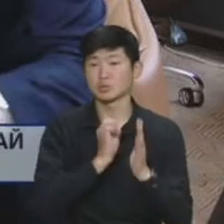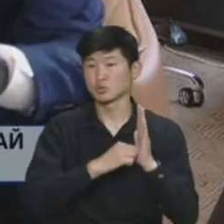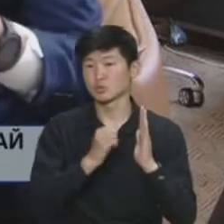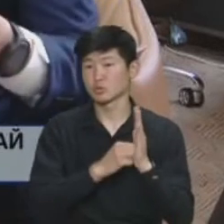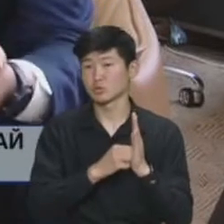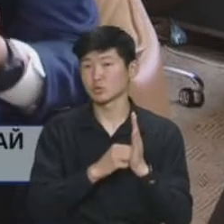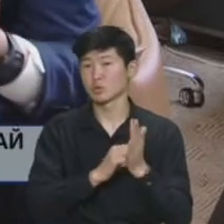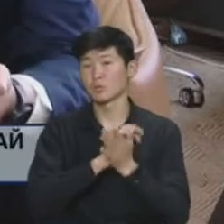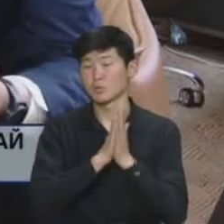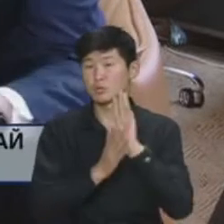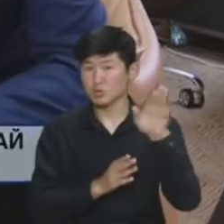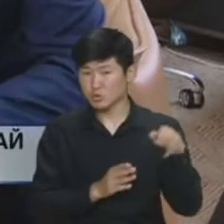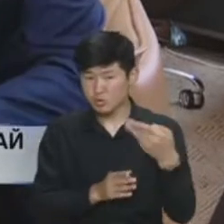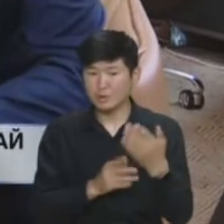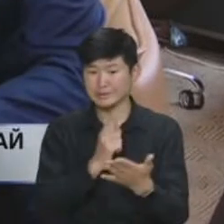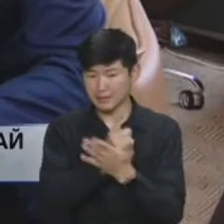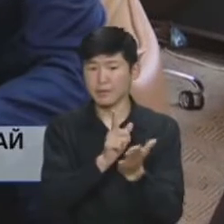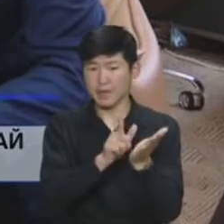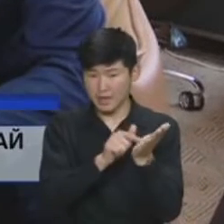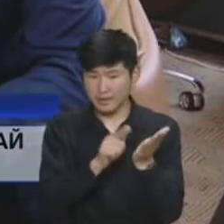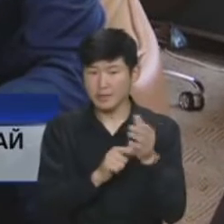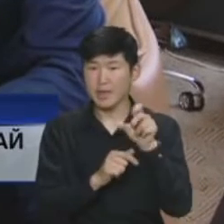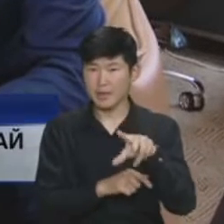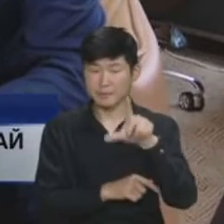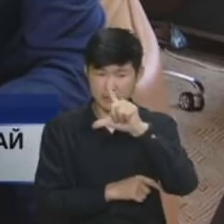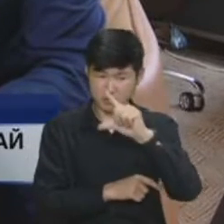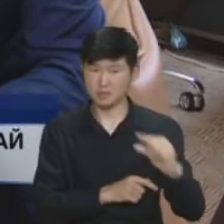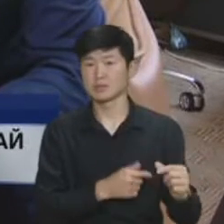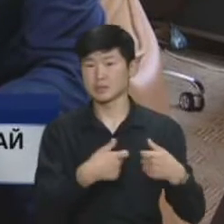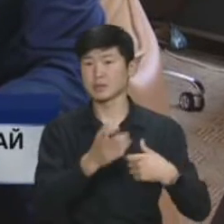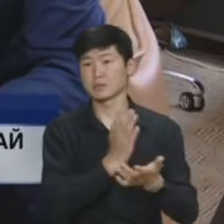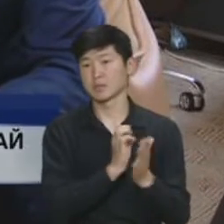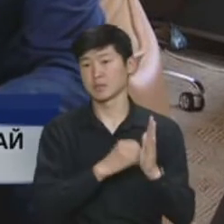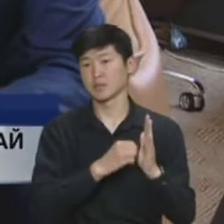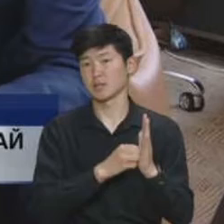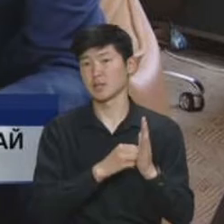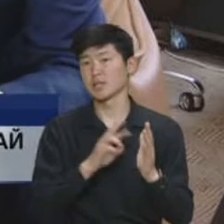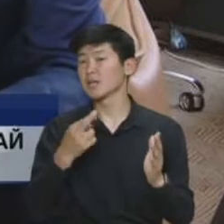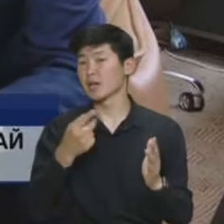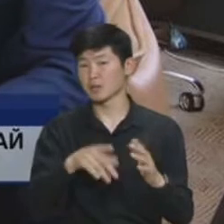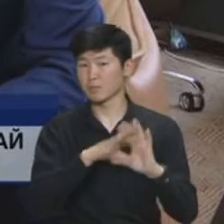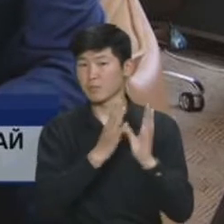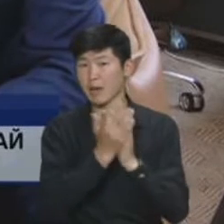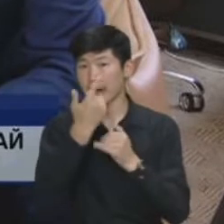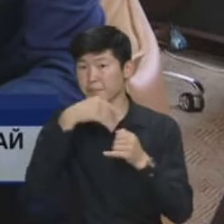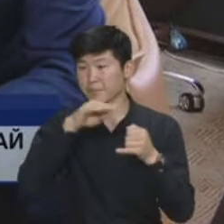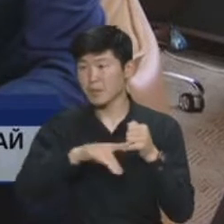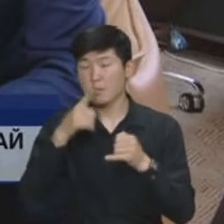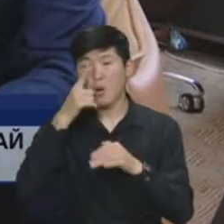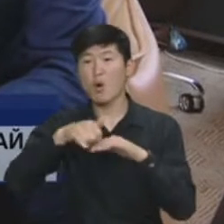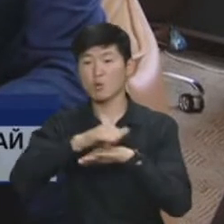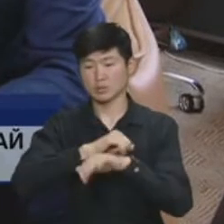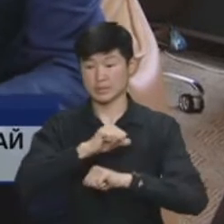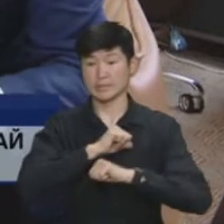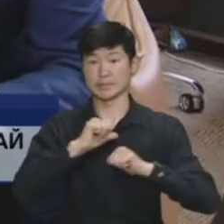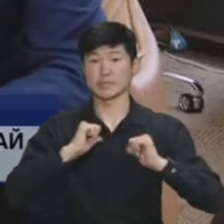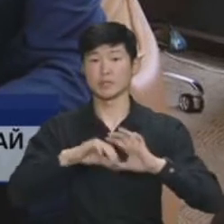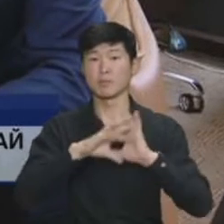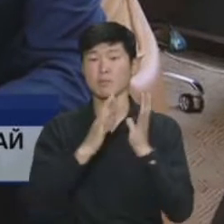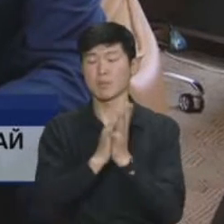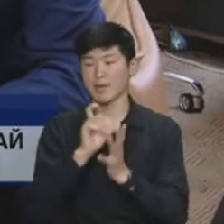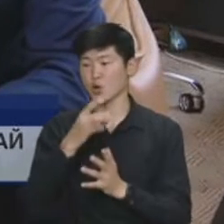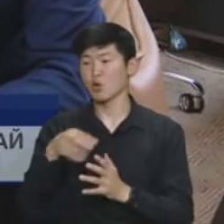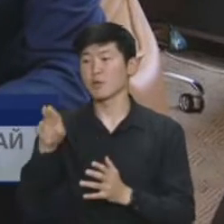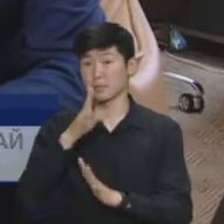юм уу. Мөн тодорхой бод нэн шалхт юм уу дээр хямдруул зармаар байна. Яагад гэвэл эн чинь бол эцсийн үр дүндээ Монгол улсын иргэдийн